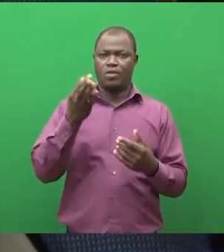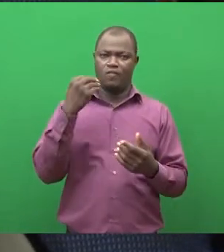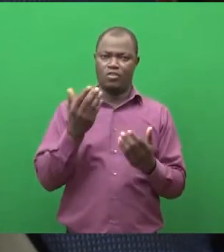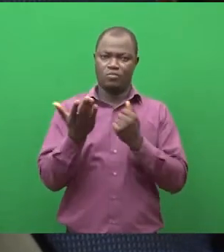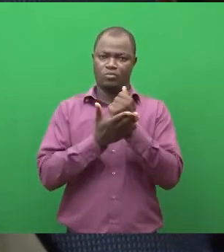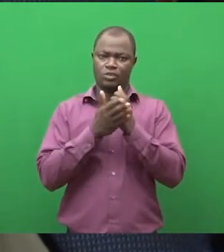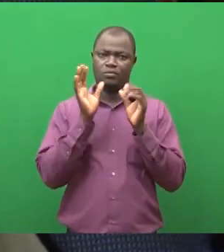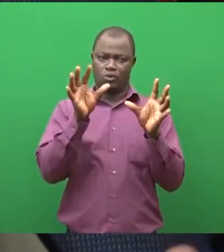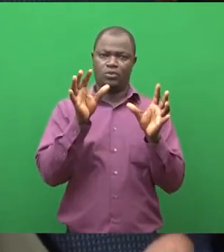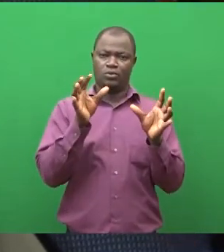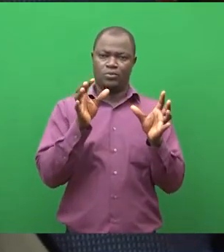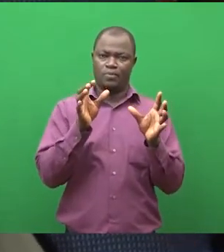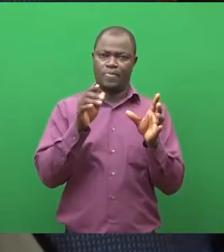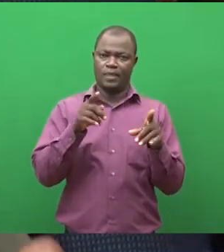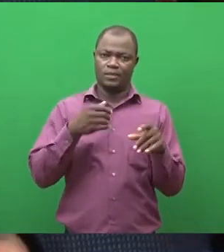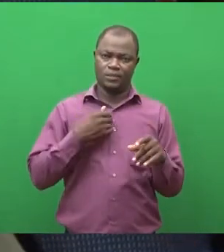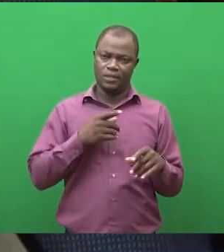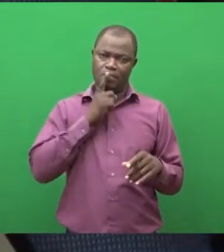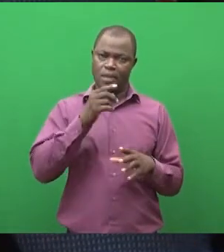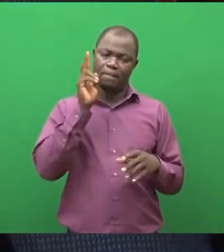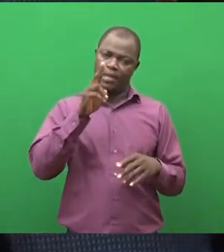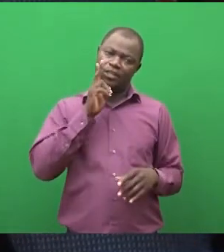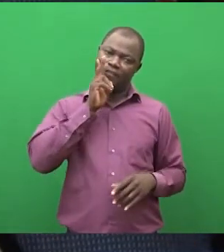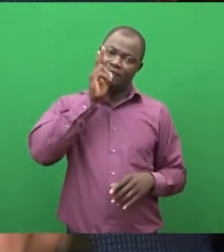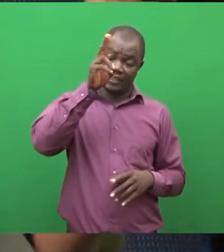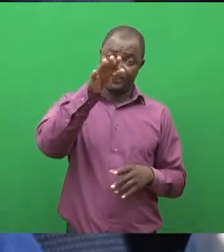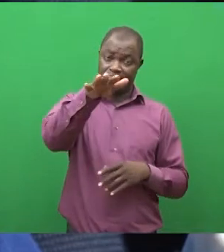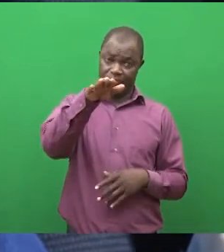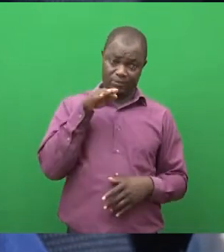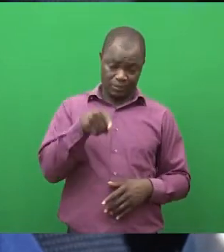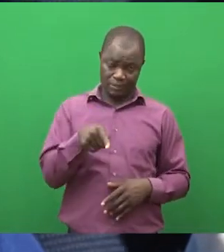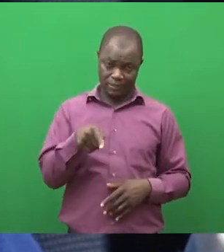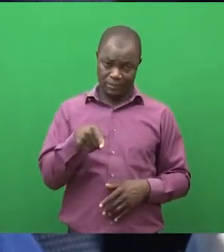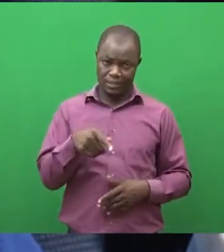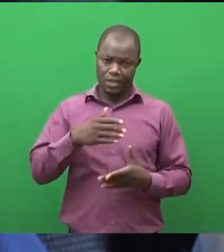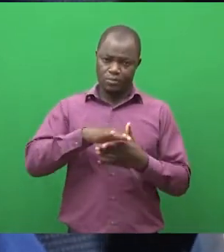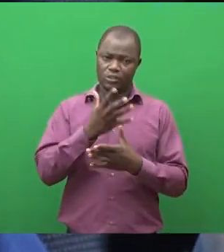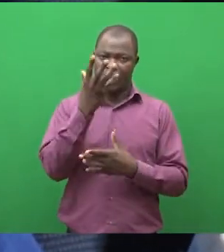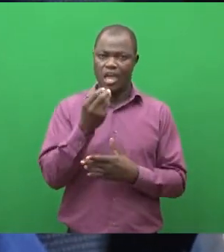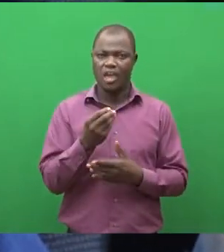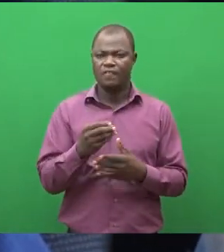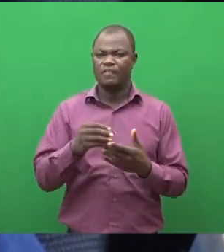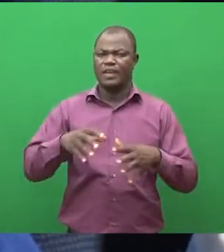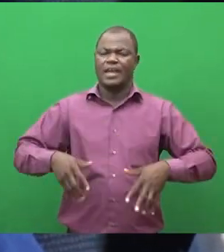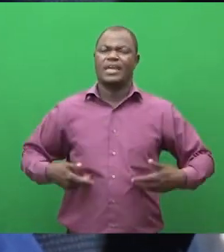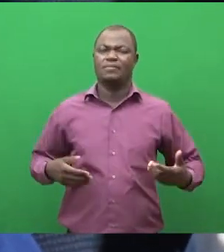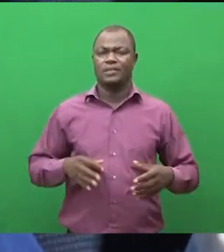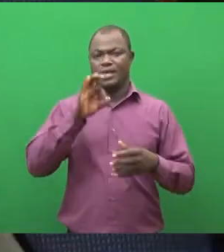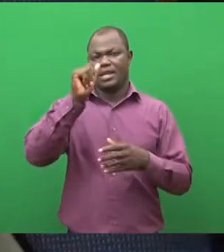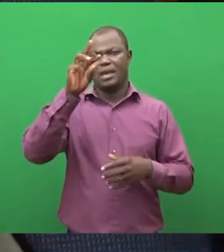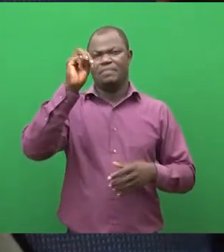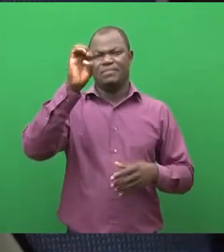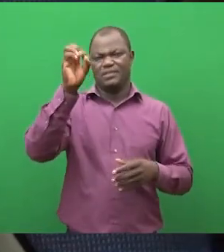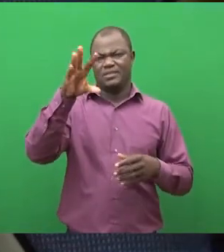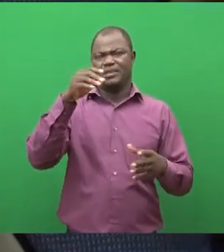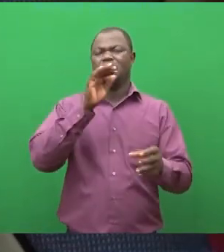mumadhorobha tiri kuti shanyai munzvimbo idzo dziri kutaurwa. Tiri kuona kuti mune mitambo yakasiyana-siyana inoitwa